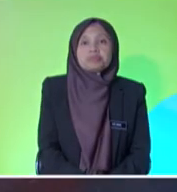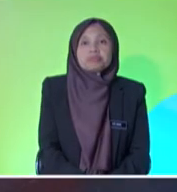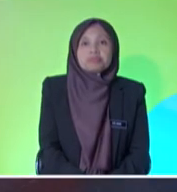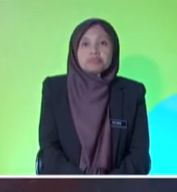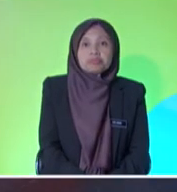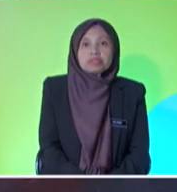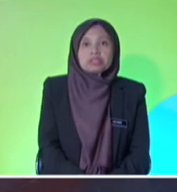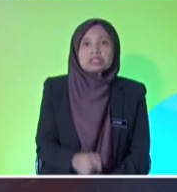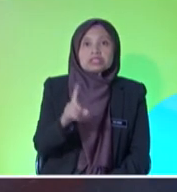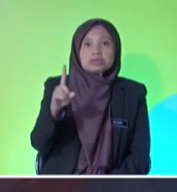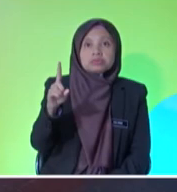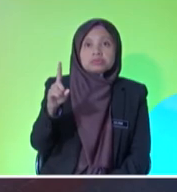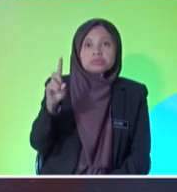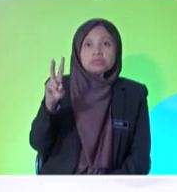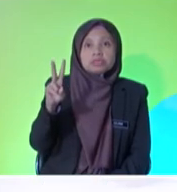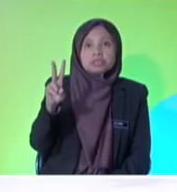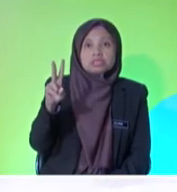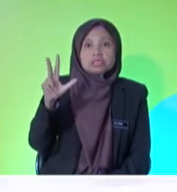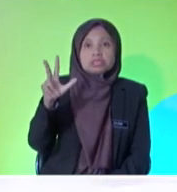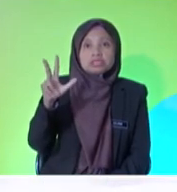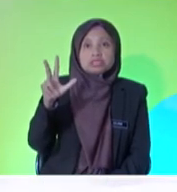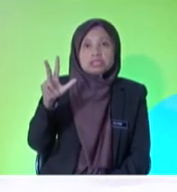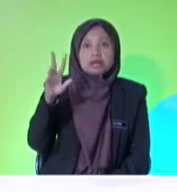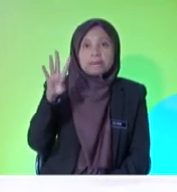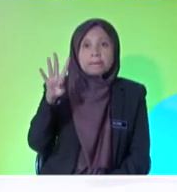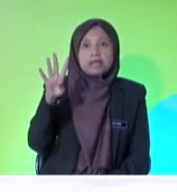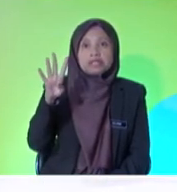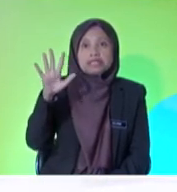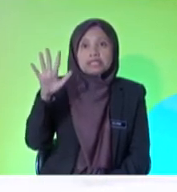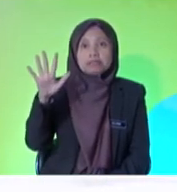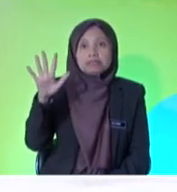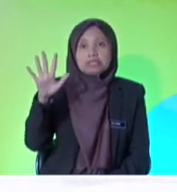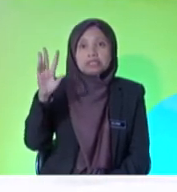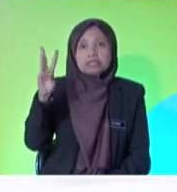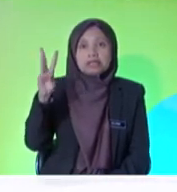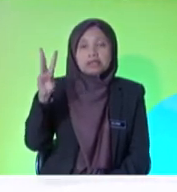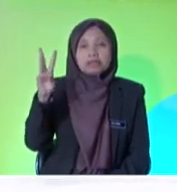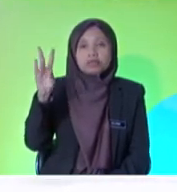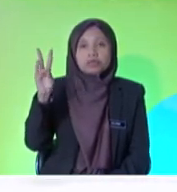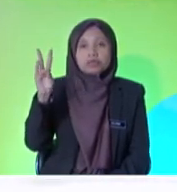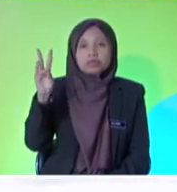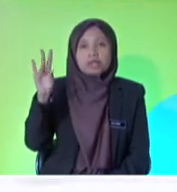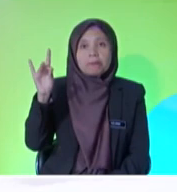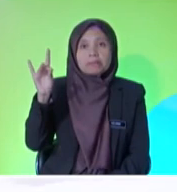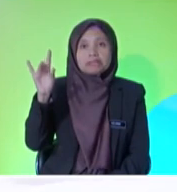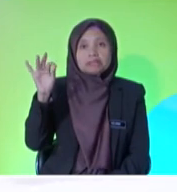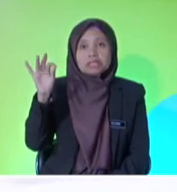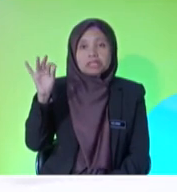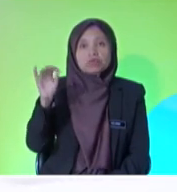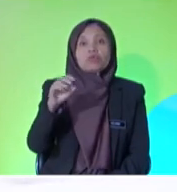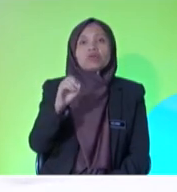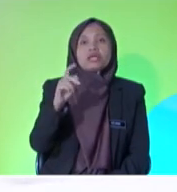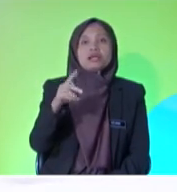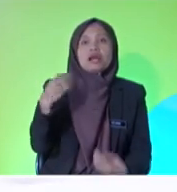ada satu dua tiga empat lima enam tujuh delapan sembilan